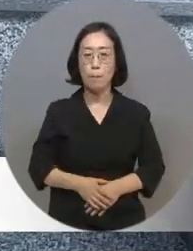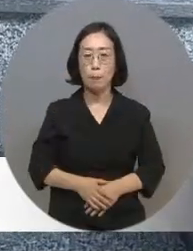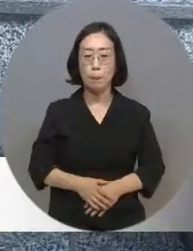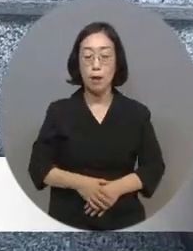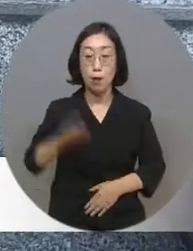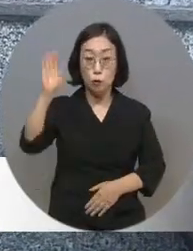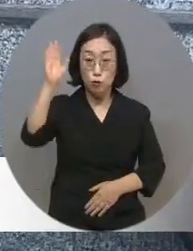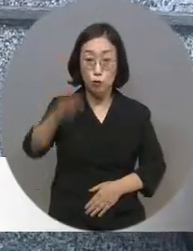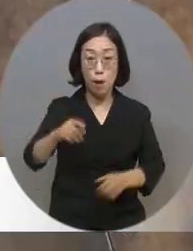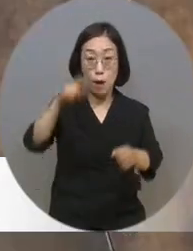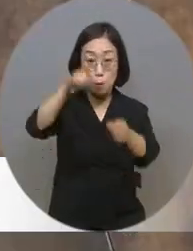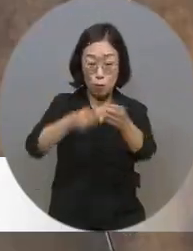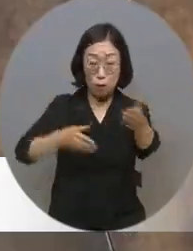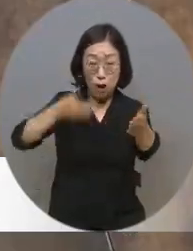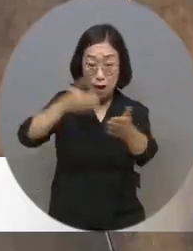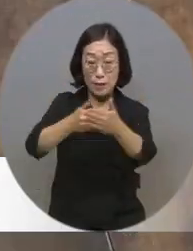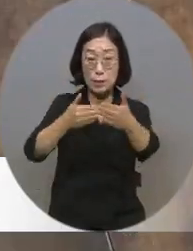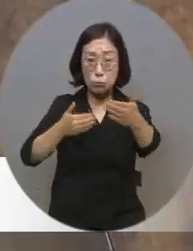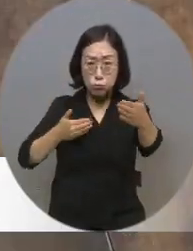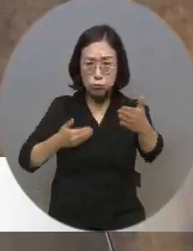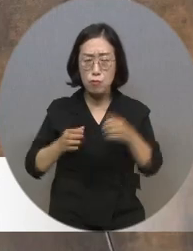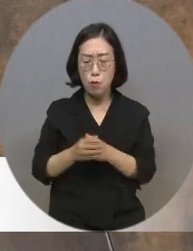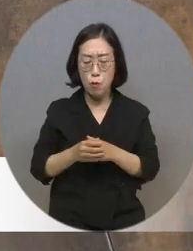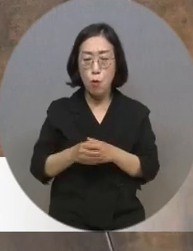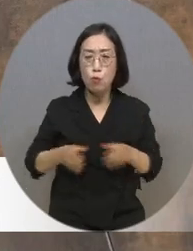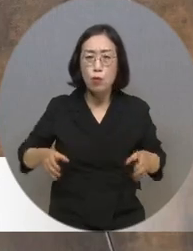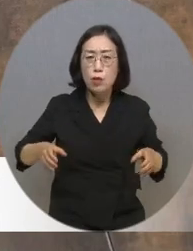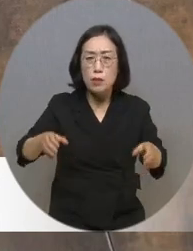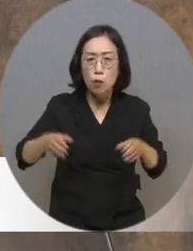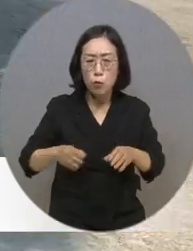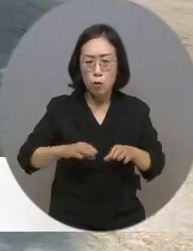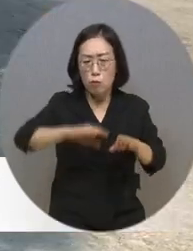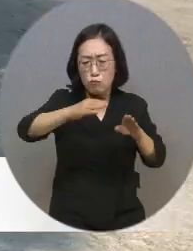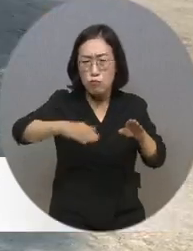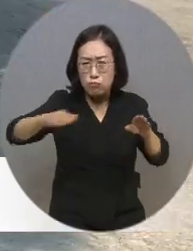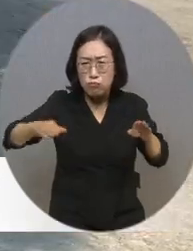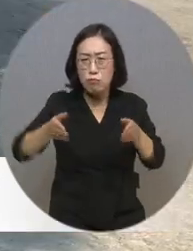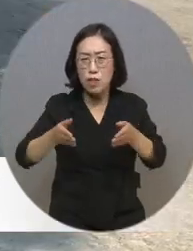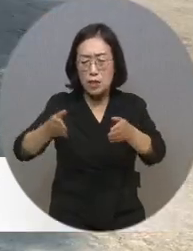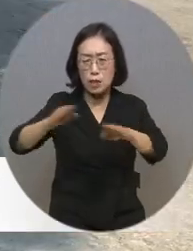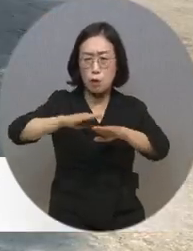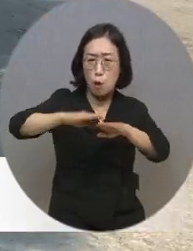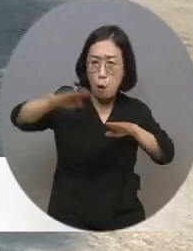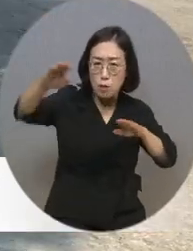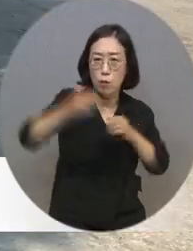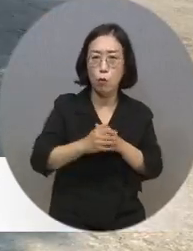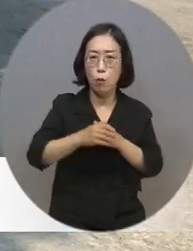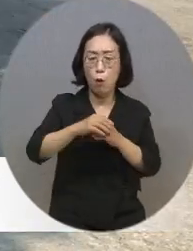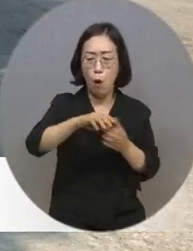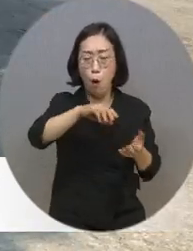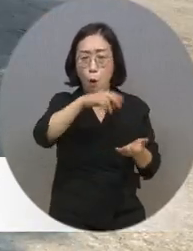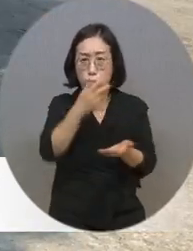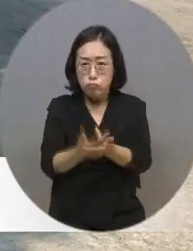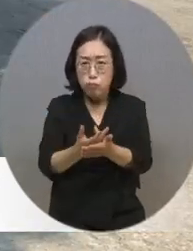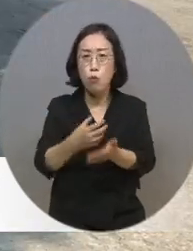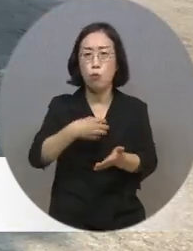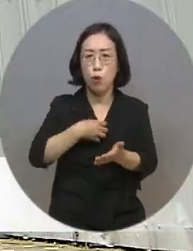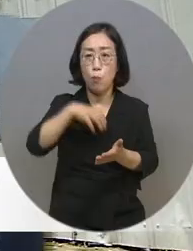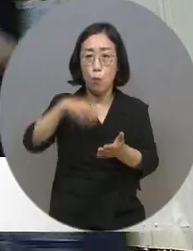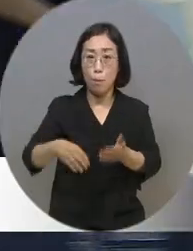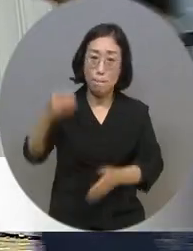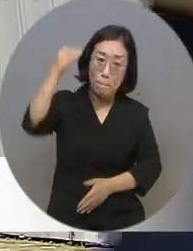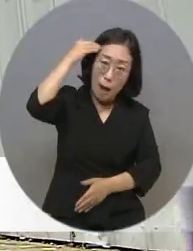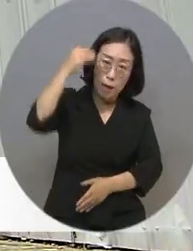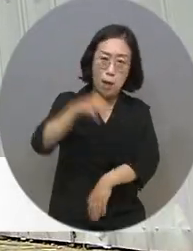목적지까지 휠체어 이용자에게는 울퉁불퉁한 보행로와 가파른 경사로 등 넘어질 위험이 있는 장애물과 보행